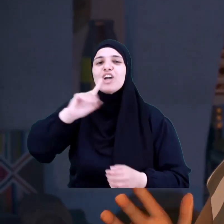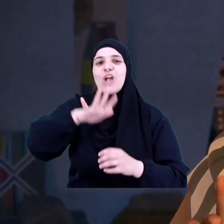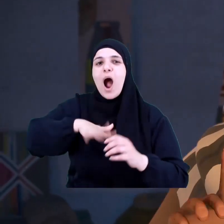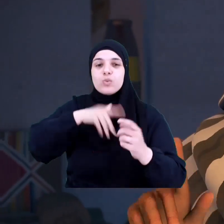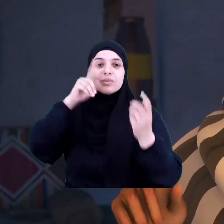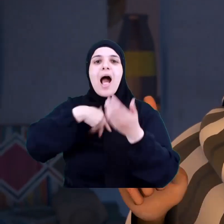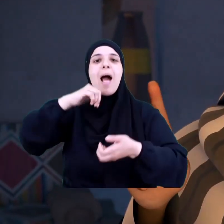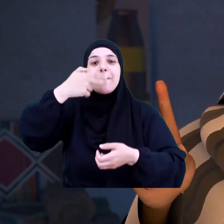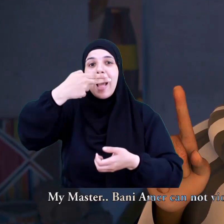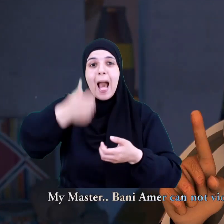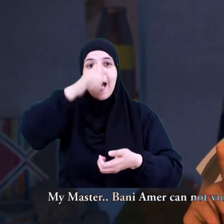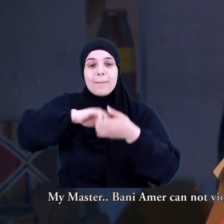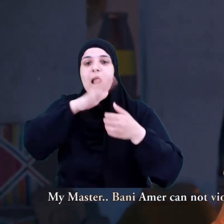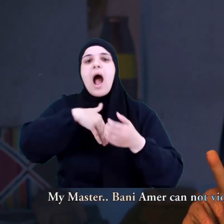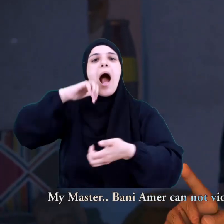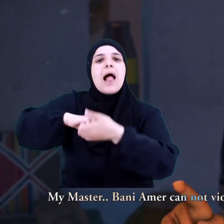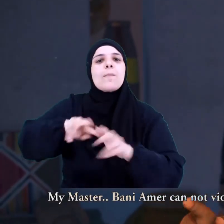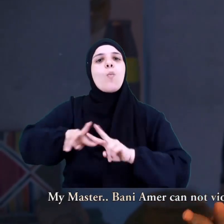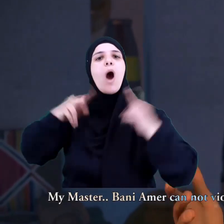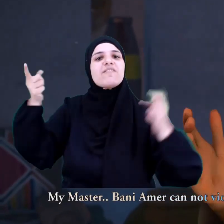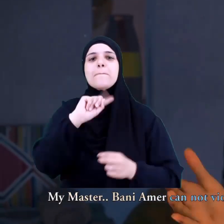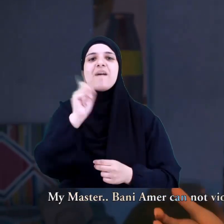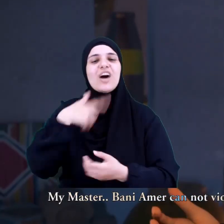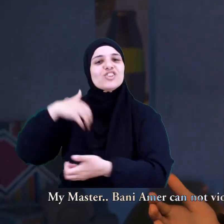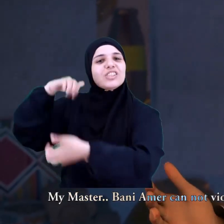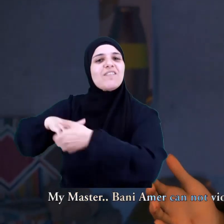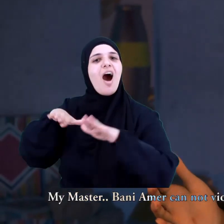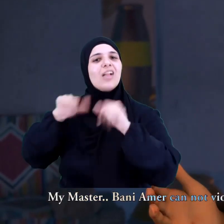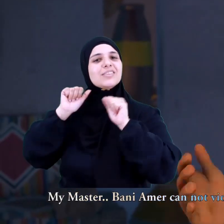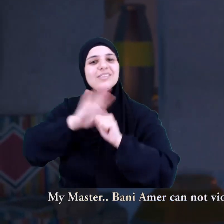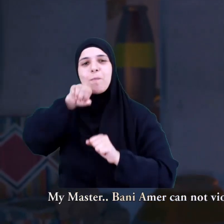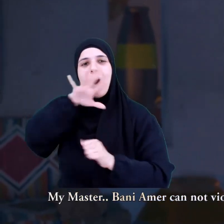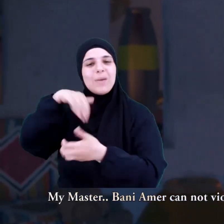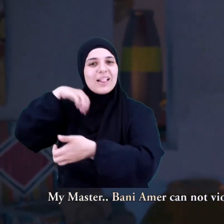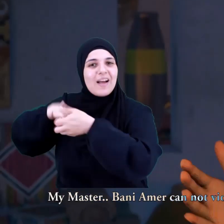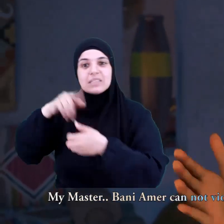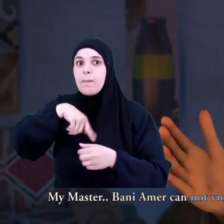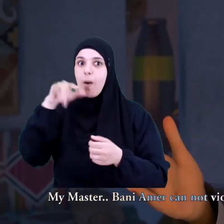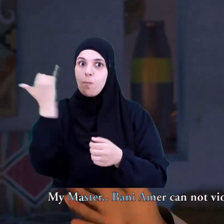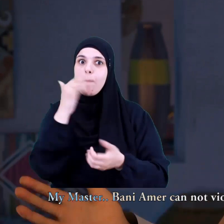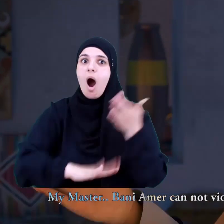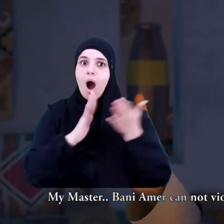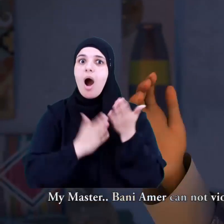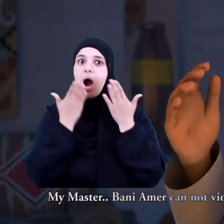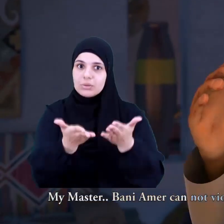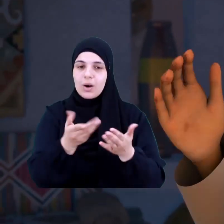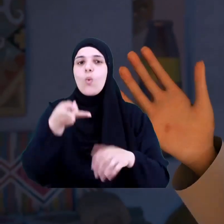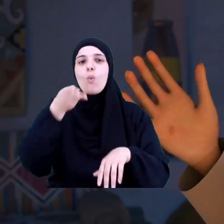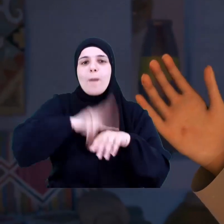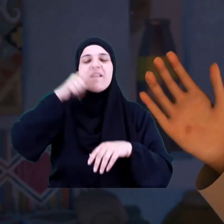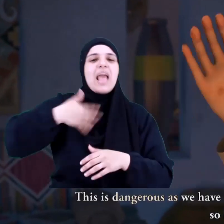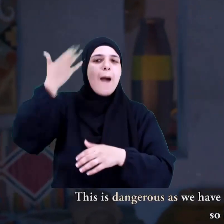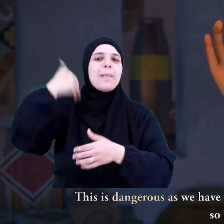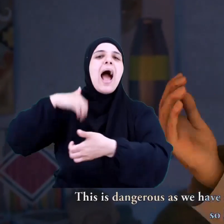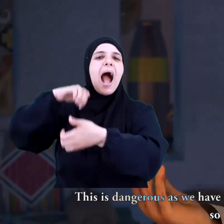بنو عامر مخالفة عهد أبي براء مع محمد، إن هذا لأمر خطير، كما